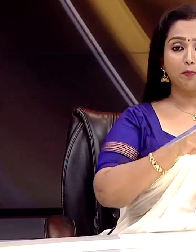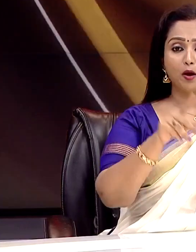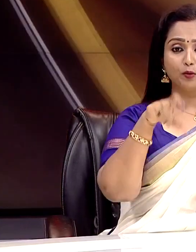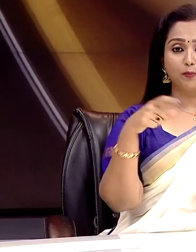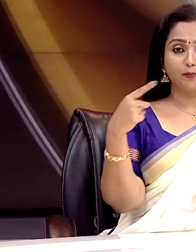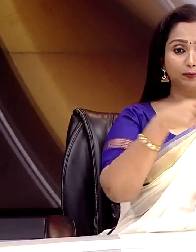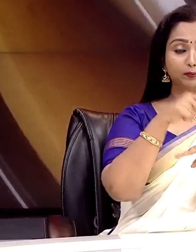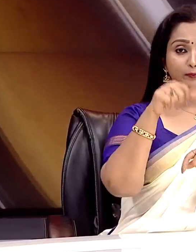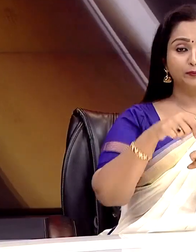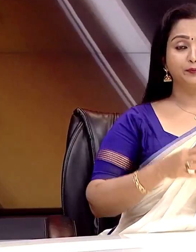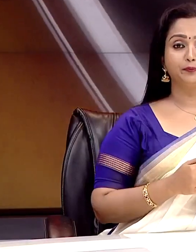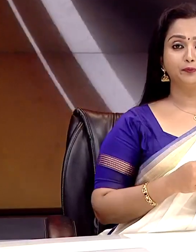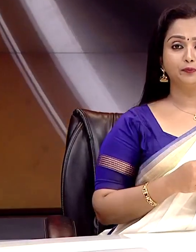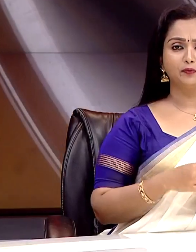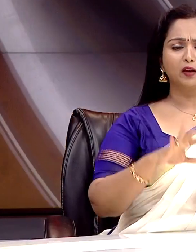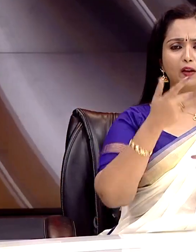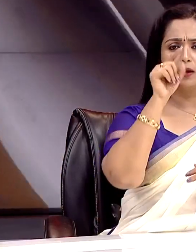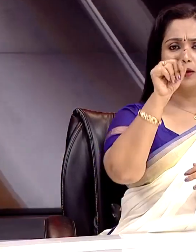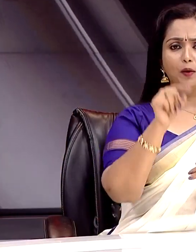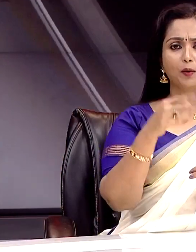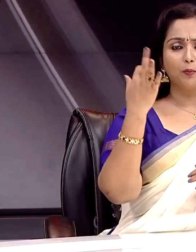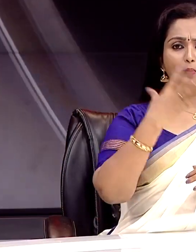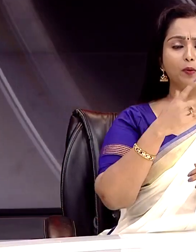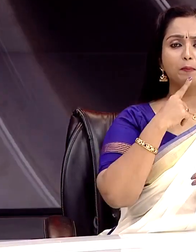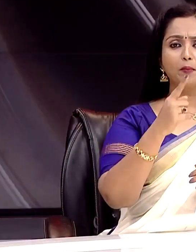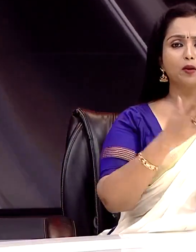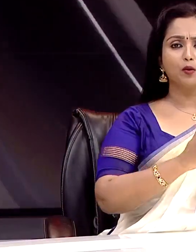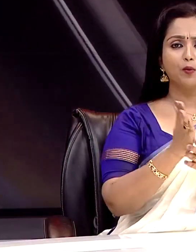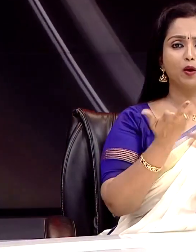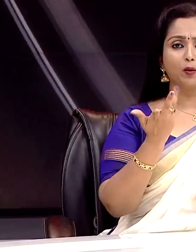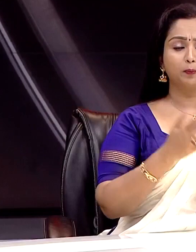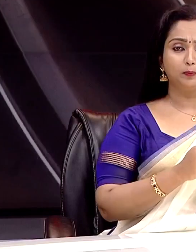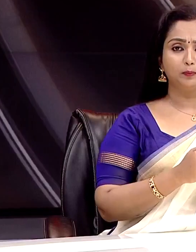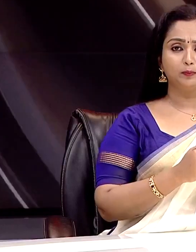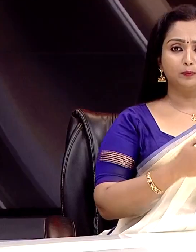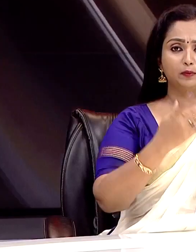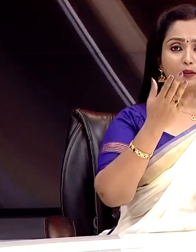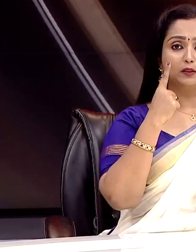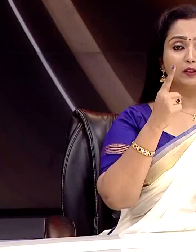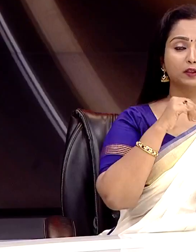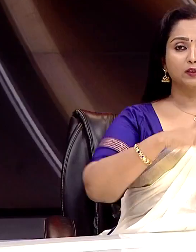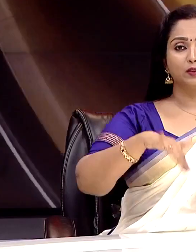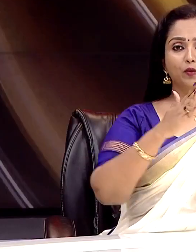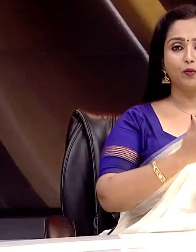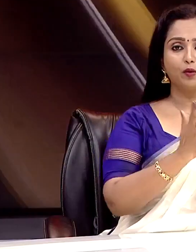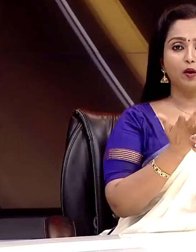ഉൾപ്പെടെ, മാത്തികുളനാടൻ എം എൽ എക്കെതിരെ ഉൾപ്പെടെ എന്തൊക്കെ കാര്യങ്ങൾ പുതുതായി മുന്നോട്ട് വയ്ക്കുന്നുണ്ട് സി പി എം? അന്വേഷണ സാധ്യതത്തോളമാണ്.